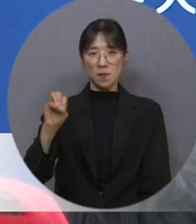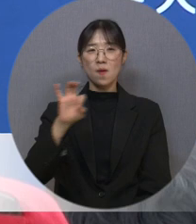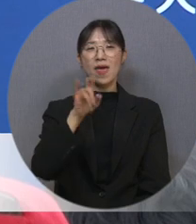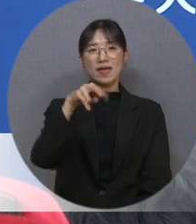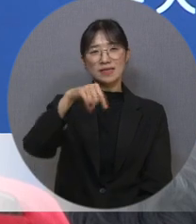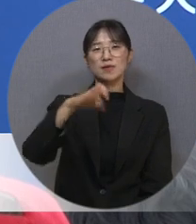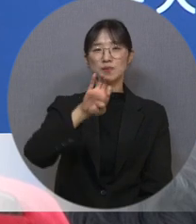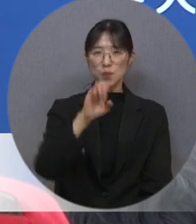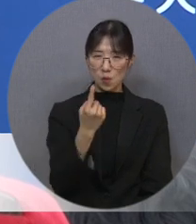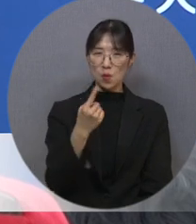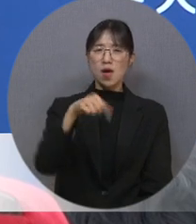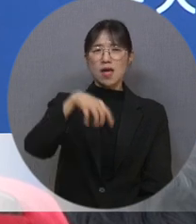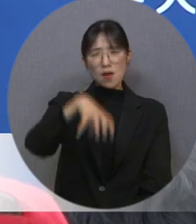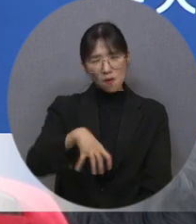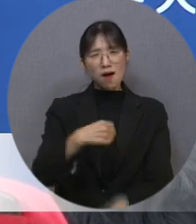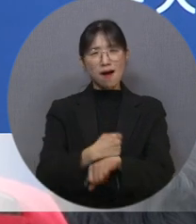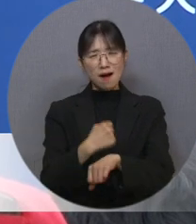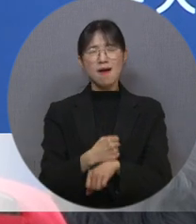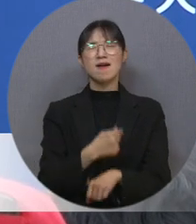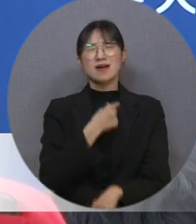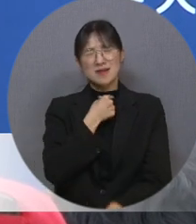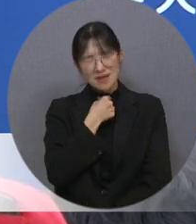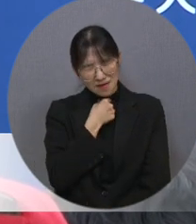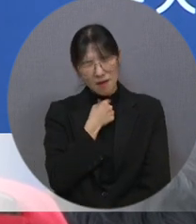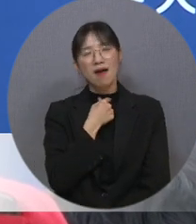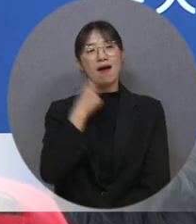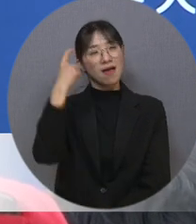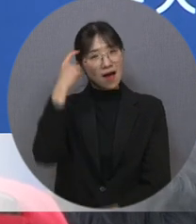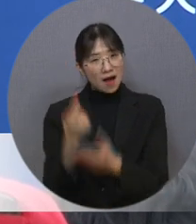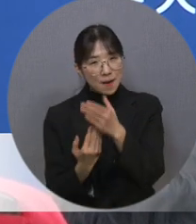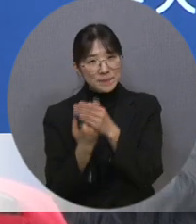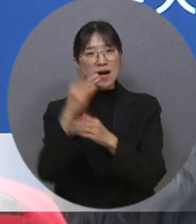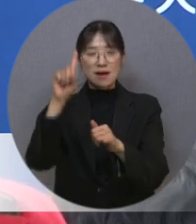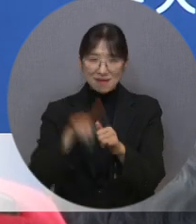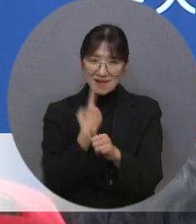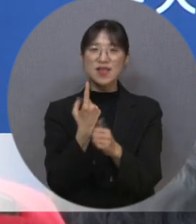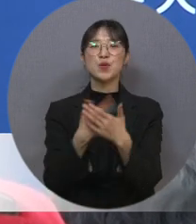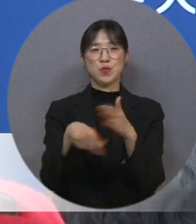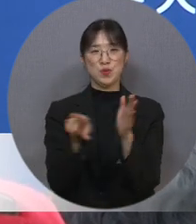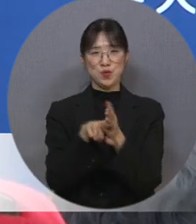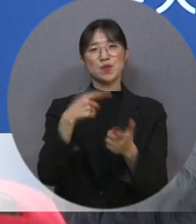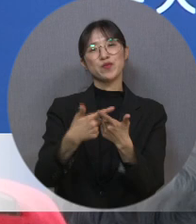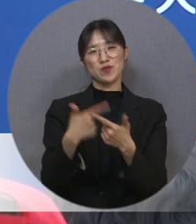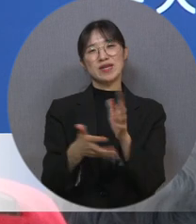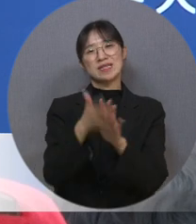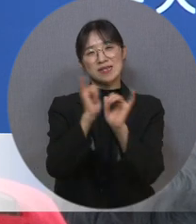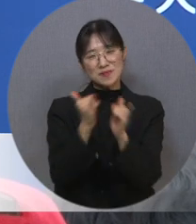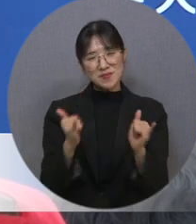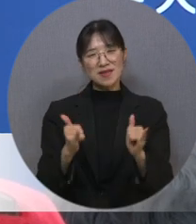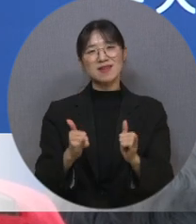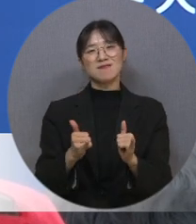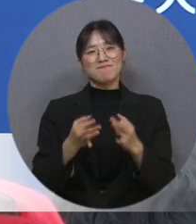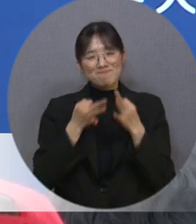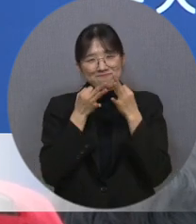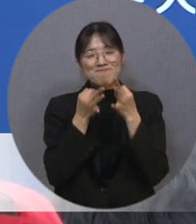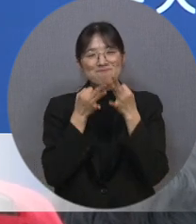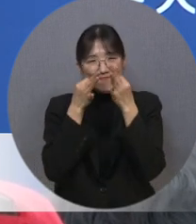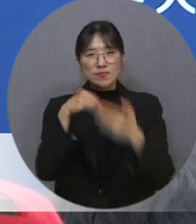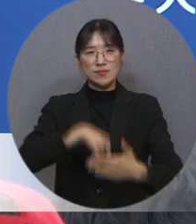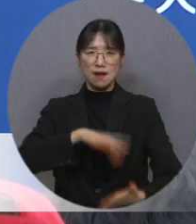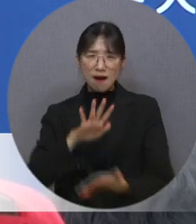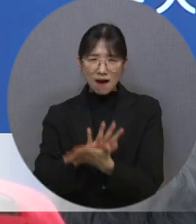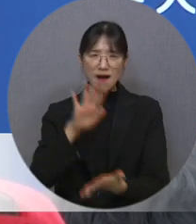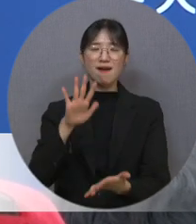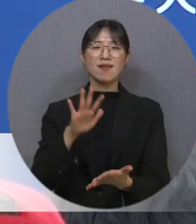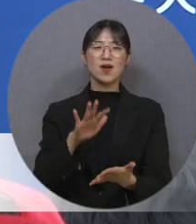하면 좋겠다 하는 생각이 절로 들 수 있도록 우리 부산 시민들의 정성과 열정이